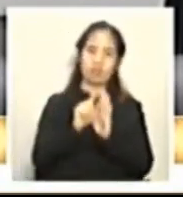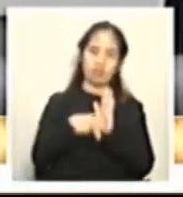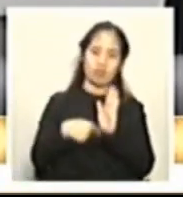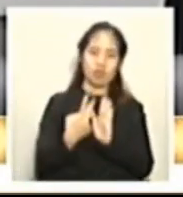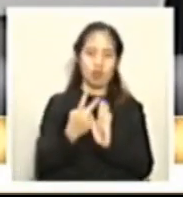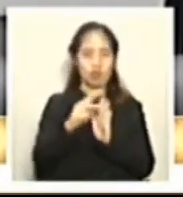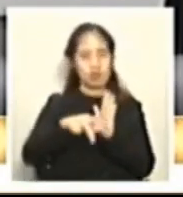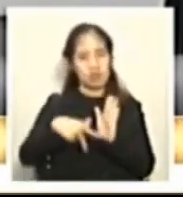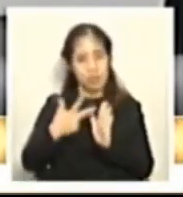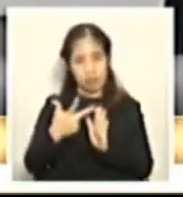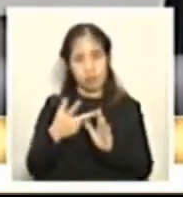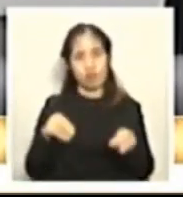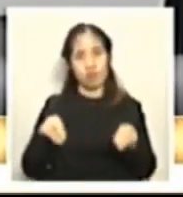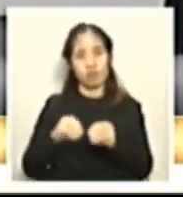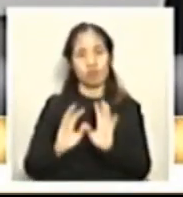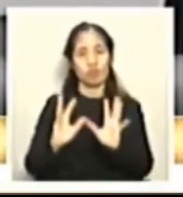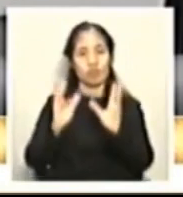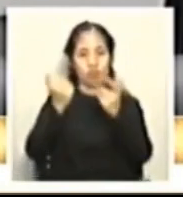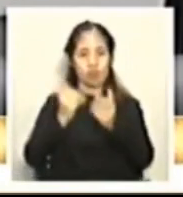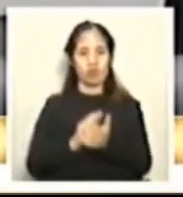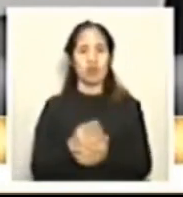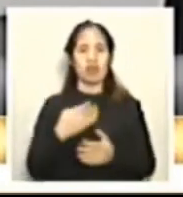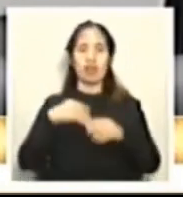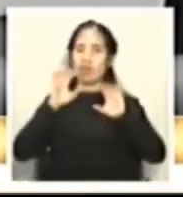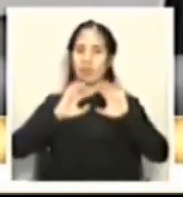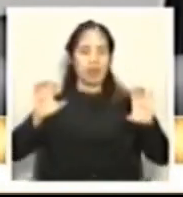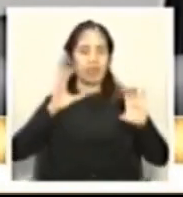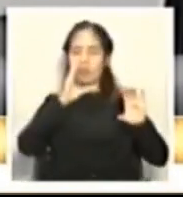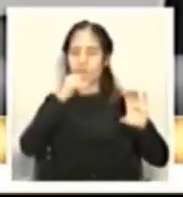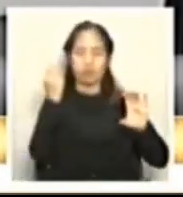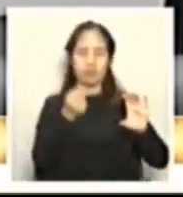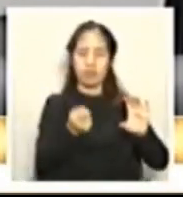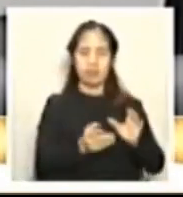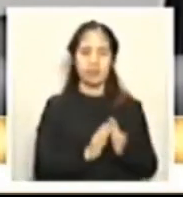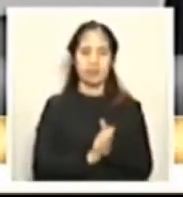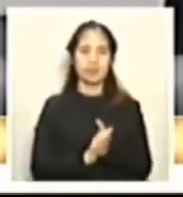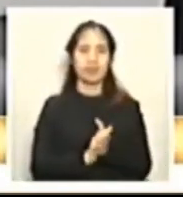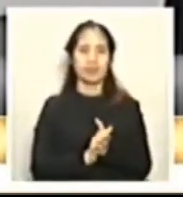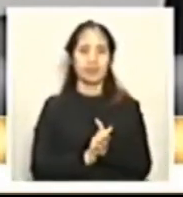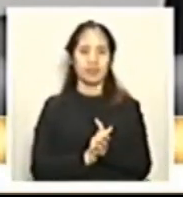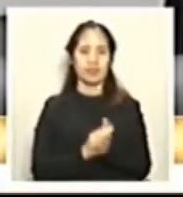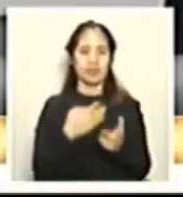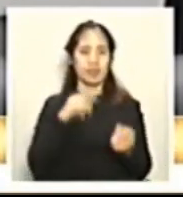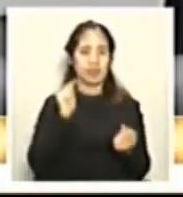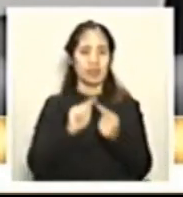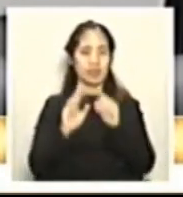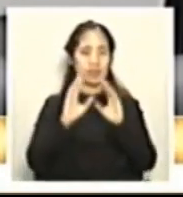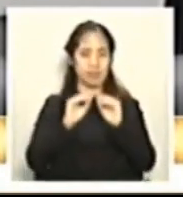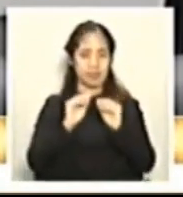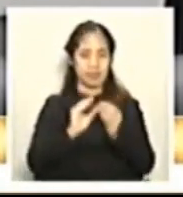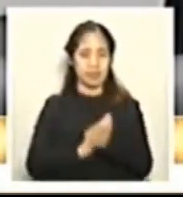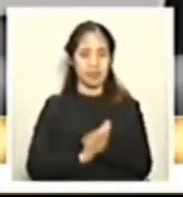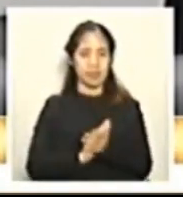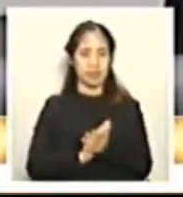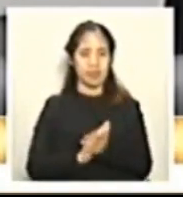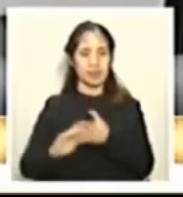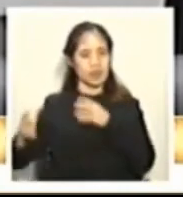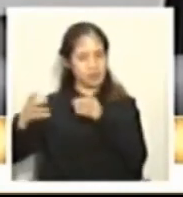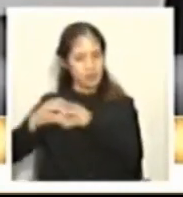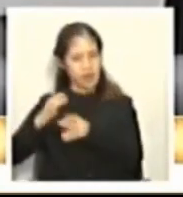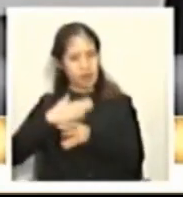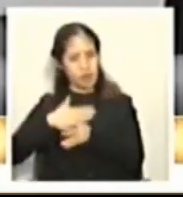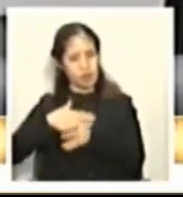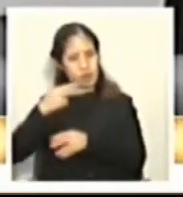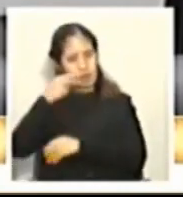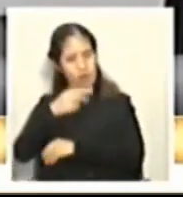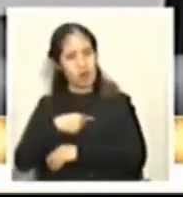ดรัฐบาลก็ยืนยันนะครับอย่างนั้นในที่ประชุมฝ่ายค้านก็เห็นว่าเราก็ปฏิบั